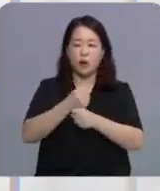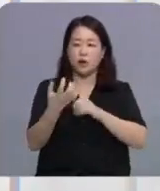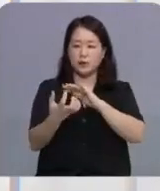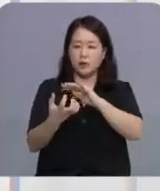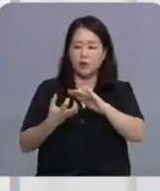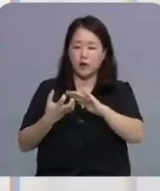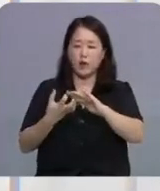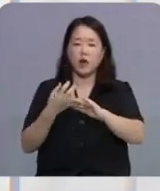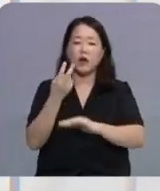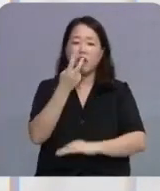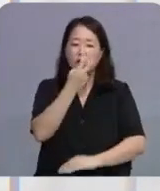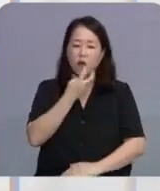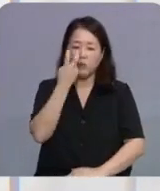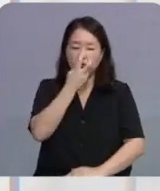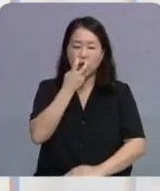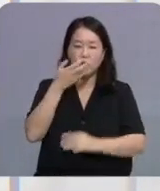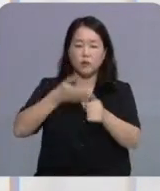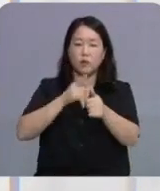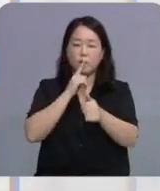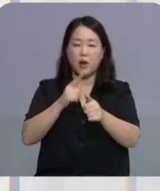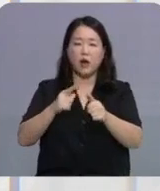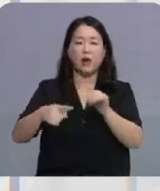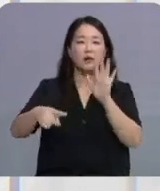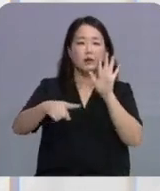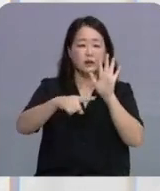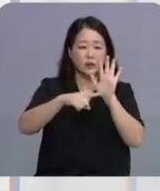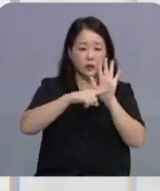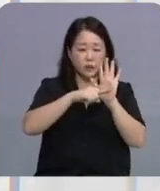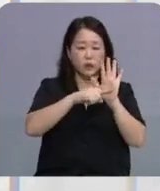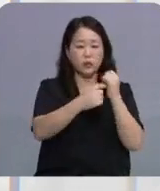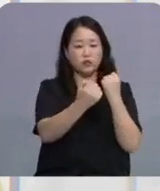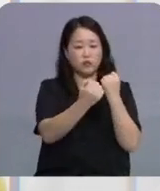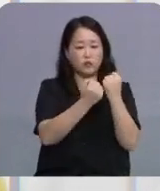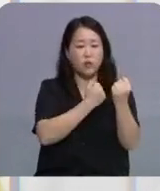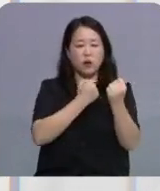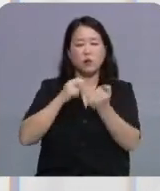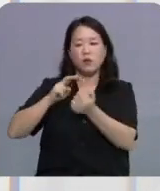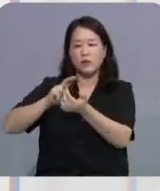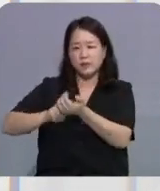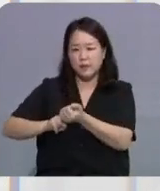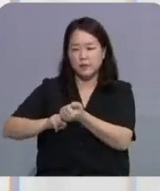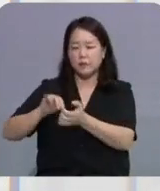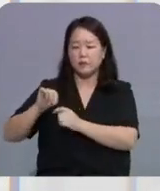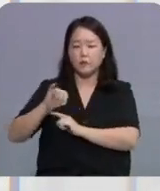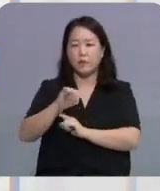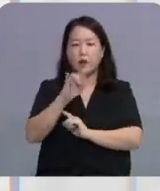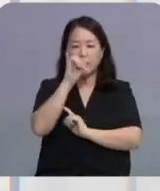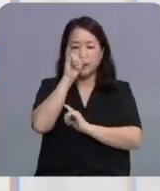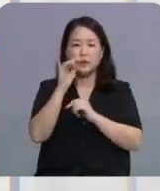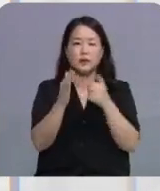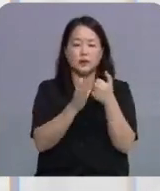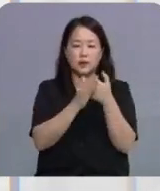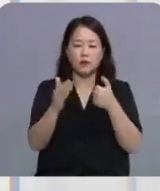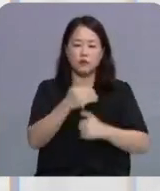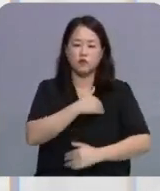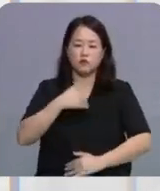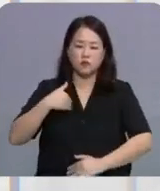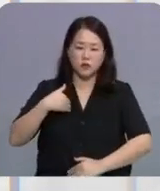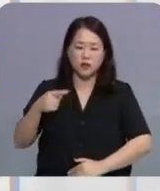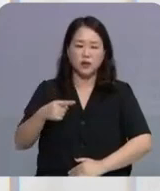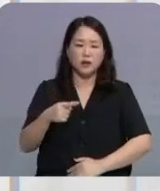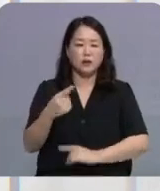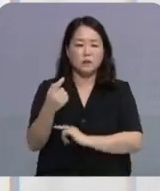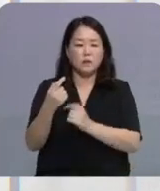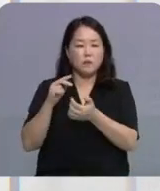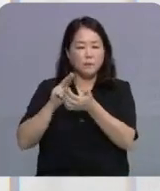경우에도 잠복기 고려해서 충분히 다른 상황이 빚어질 수 있기 때문에